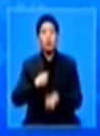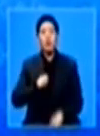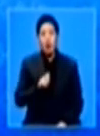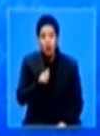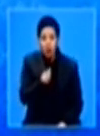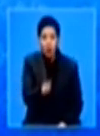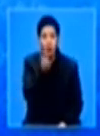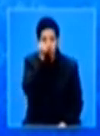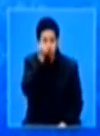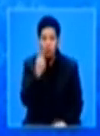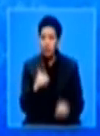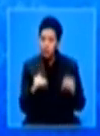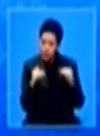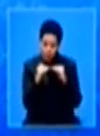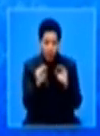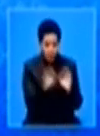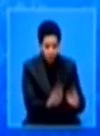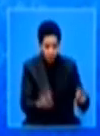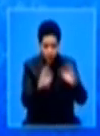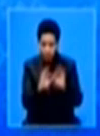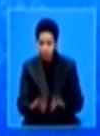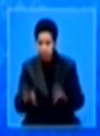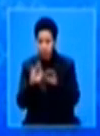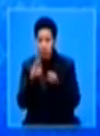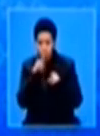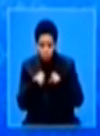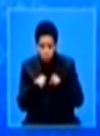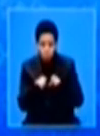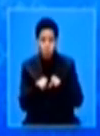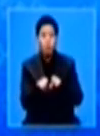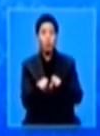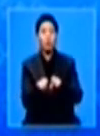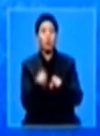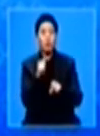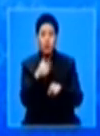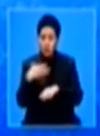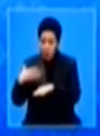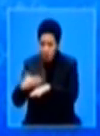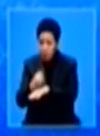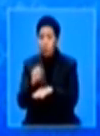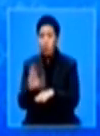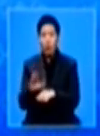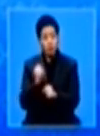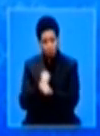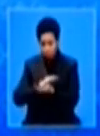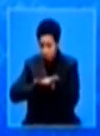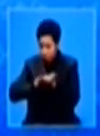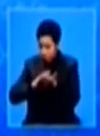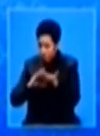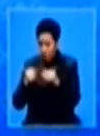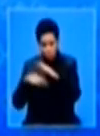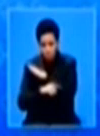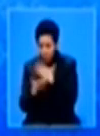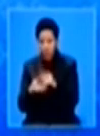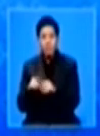มายพิเศษแต่ยังไม่มีใครต้องบาดเจ็บหรือเสียชีวิตซึ่งเป็นสิ่งที่สามารถตรวจสอบได้แต่ก็ยอมไม่ได้ที่จ